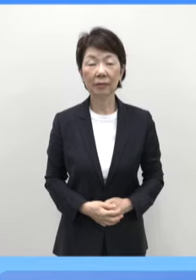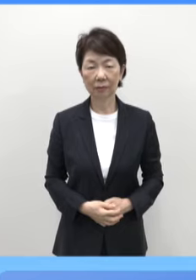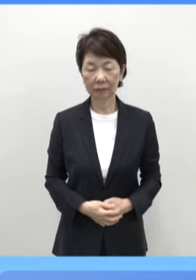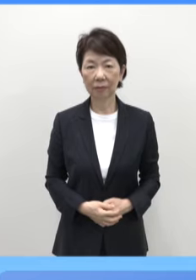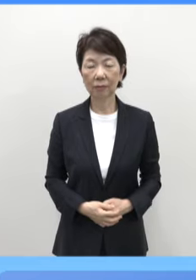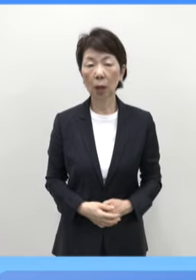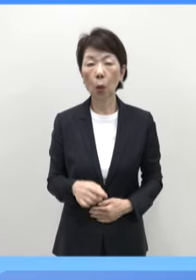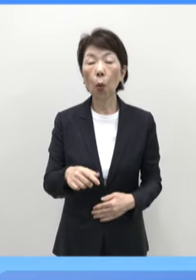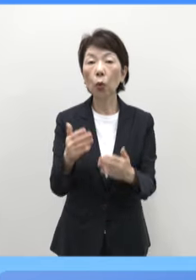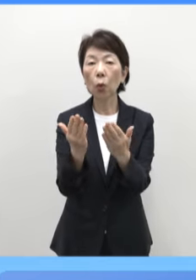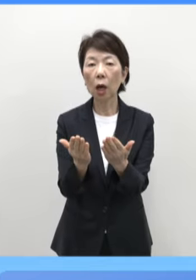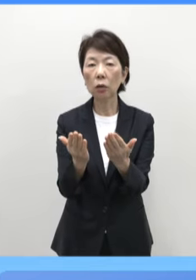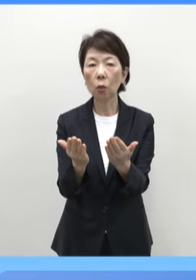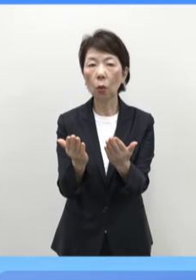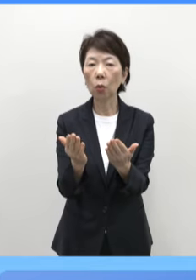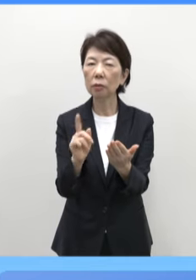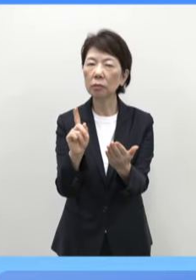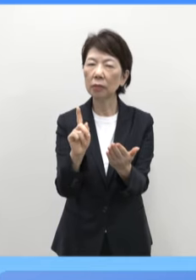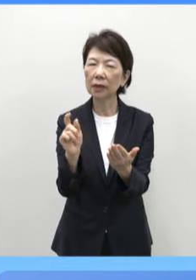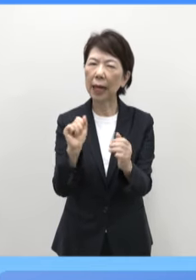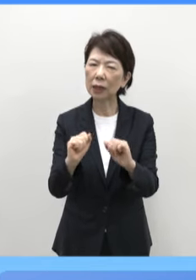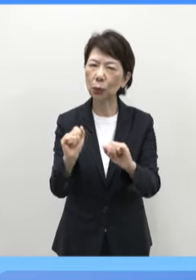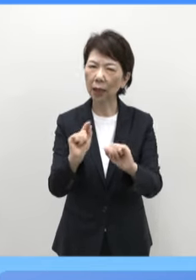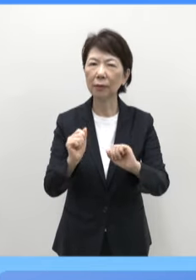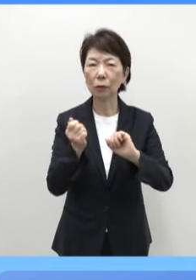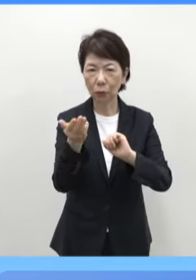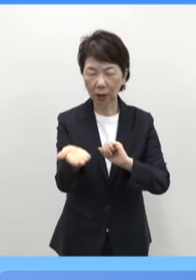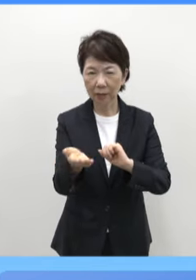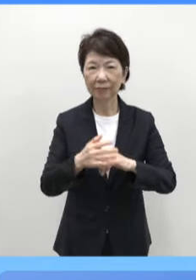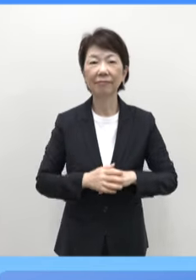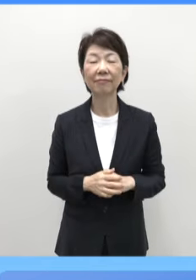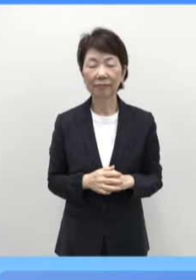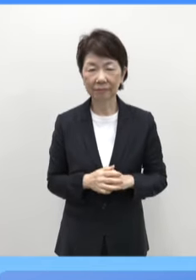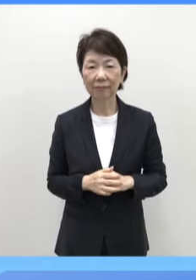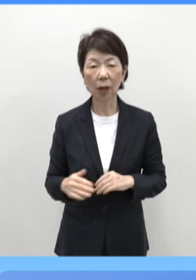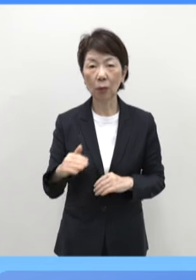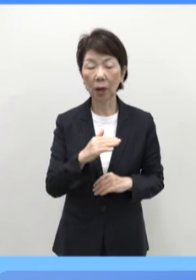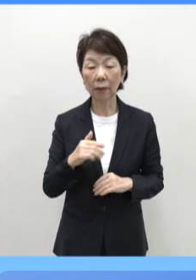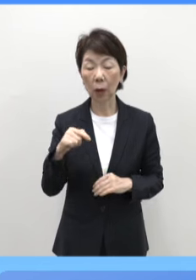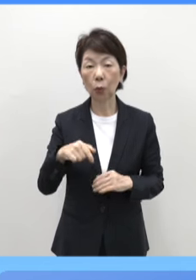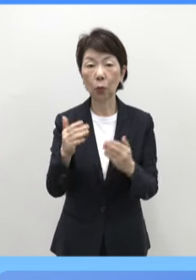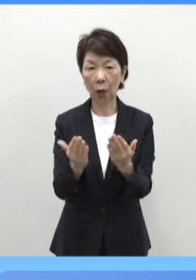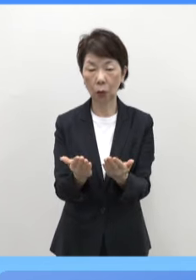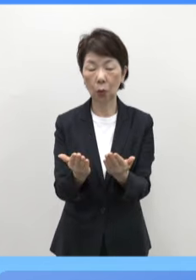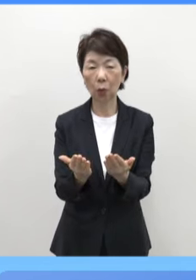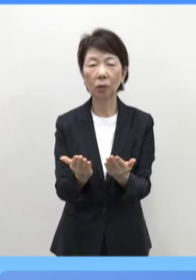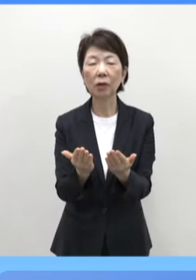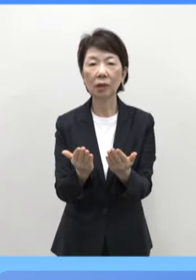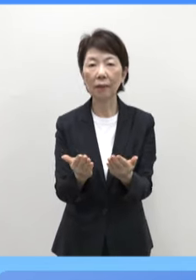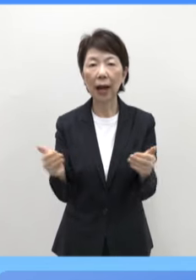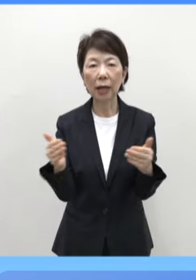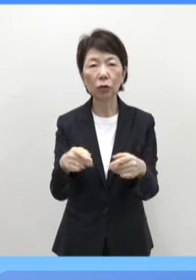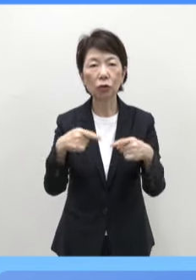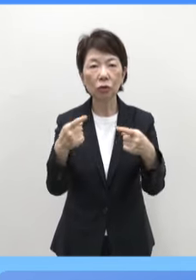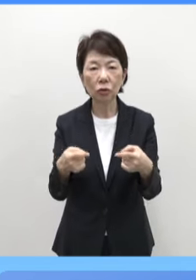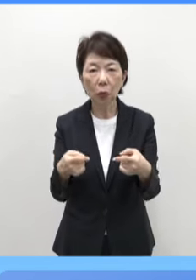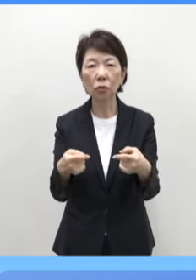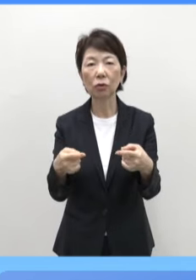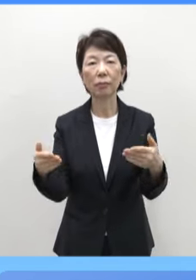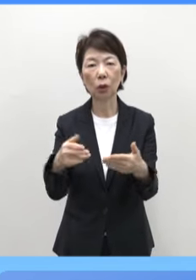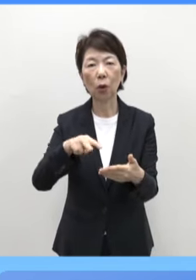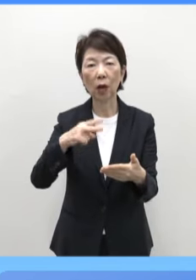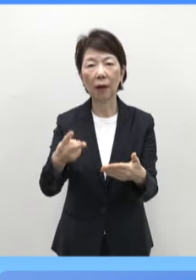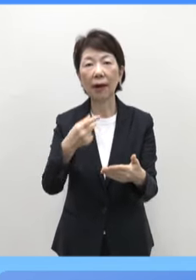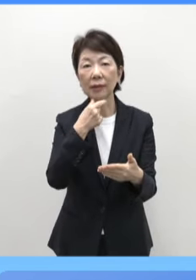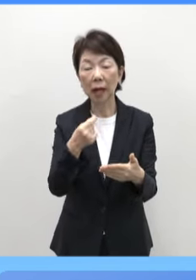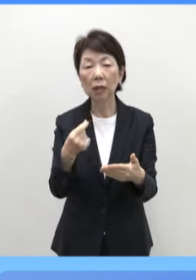職業訓練校の概要を教えてください。 多摩職業能力開発センターでは、就職・転職を希望される